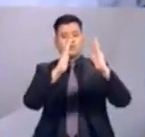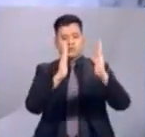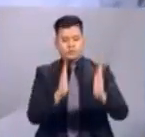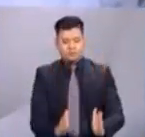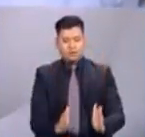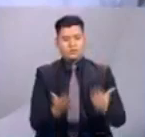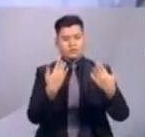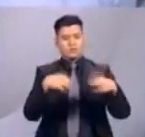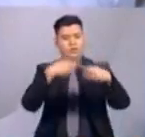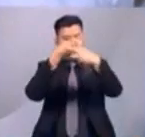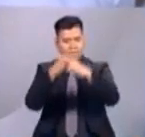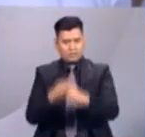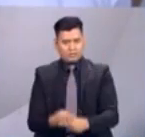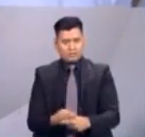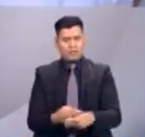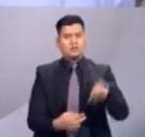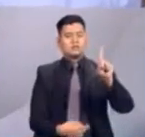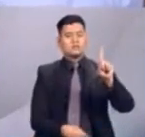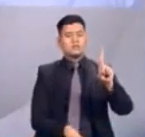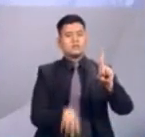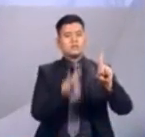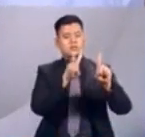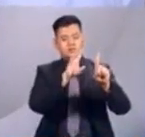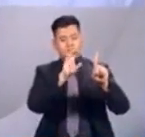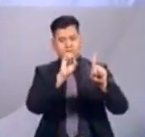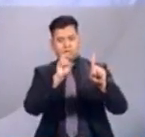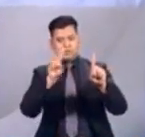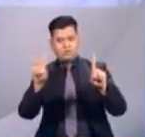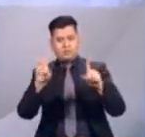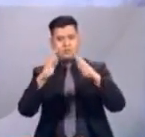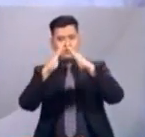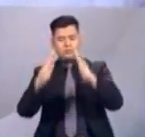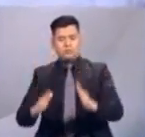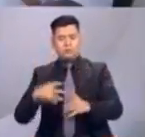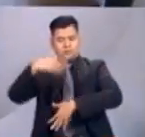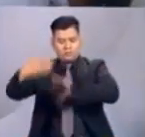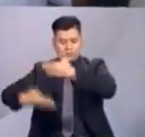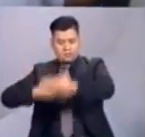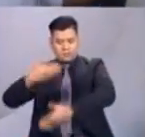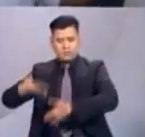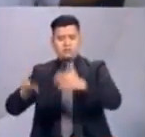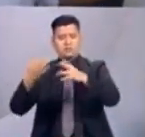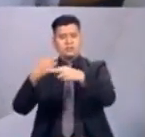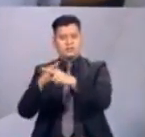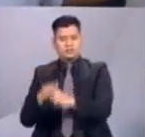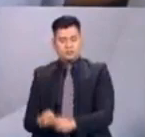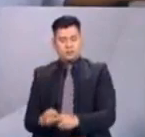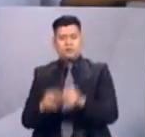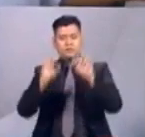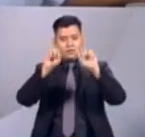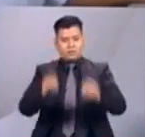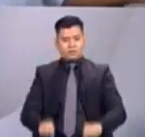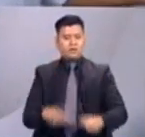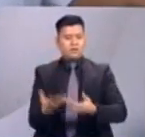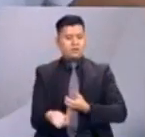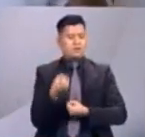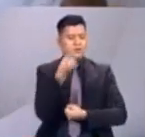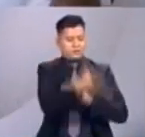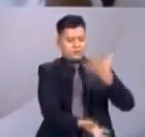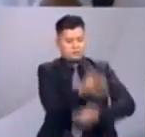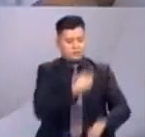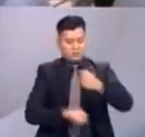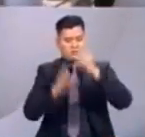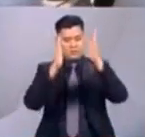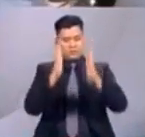baik pulih mereka d102 buah rumah lagi sedang menjalani proses baik oleh program ini membolehkan nelayan menikmati kehidupan the best